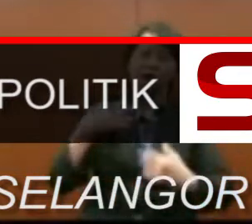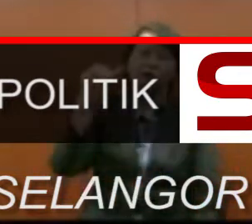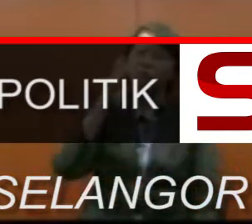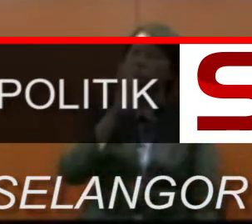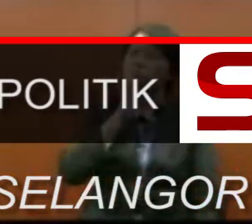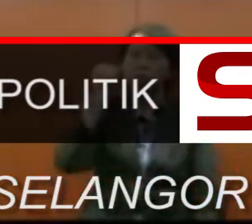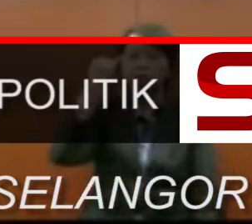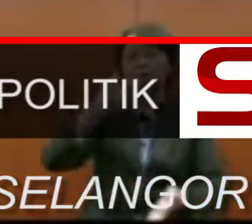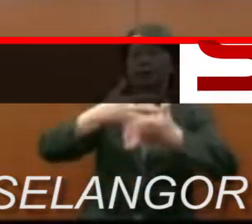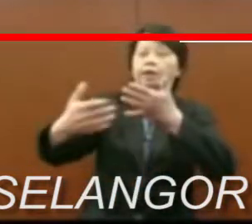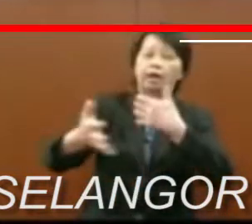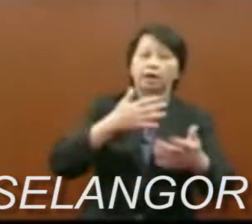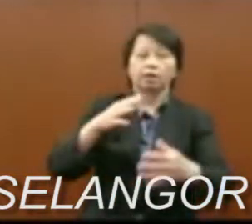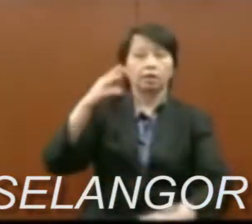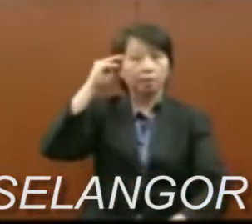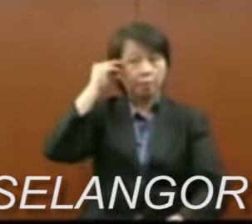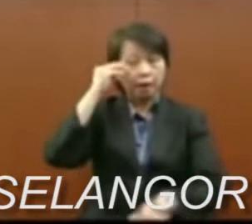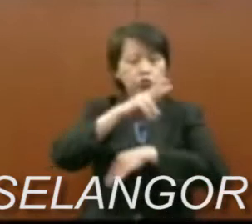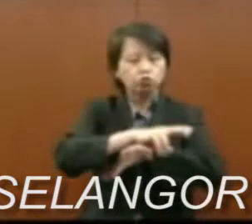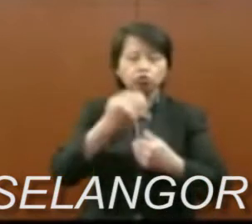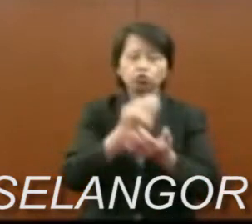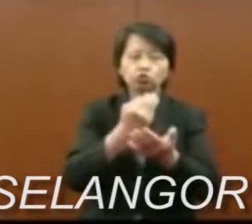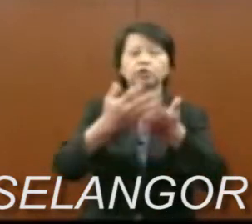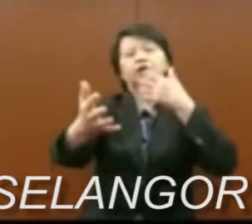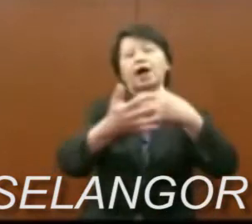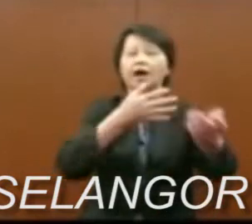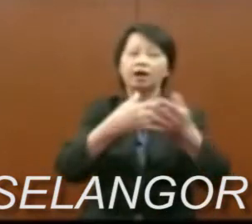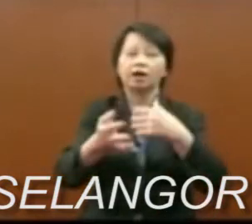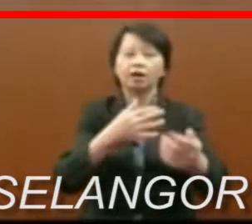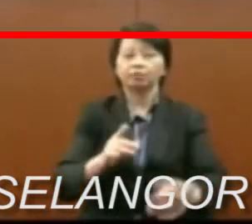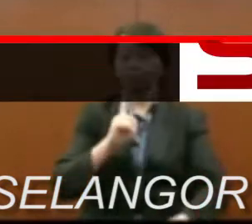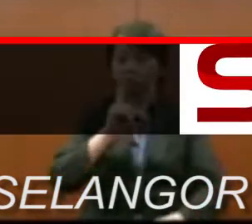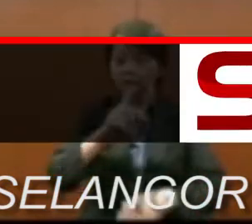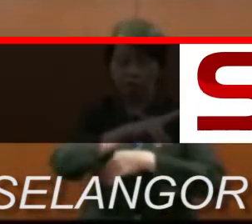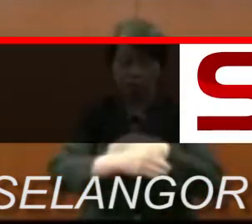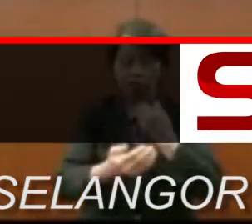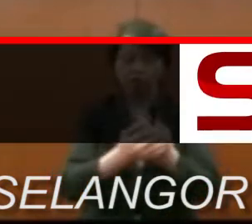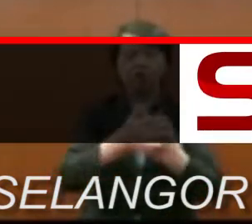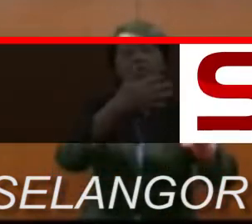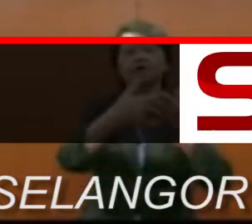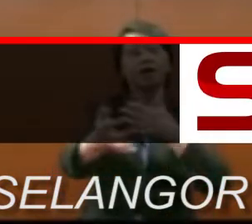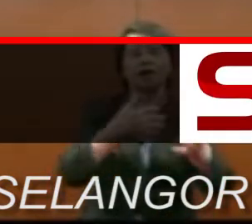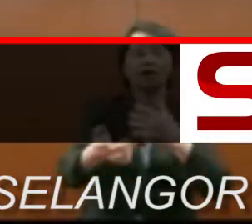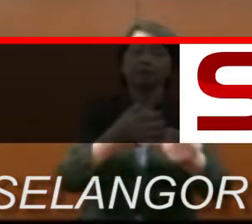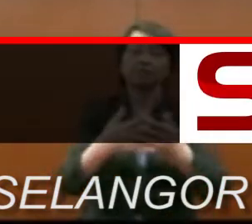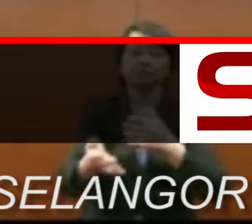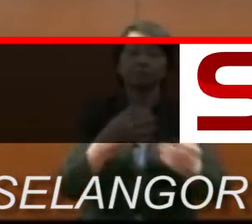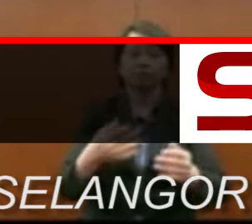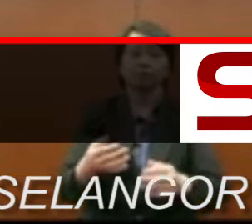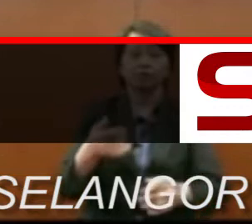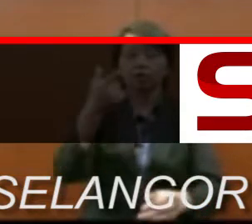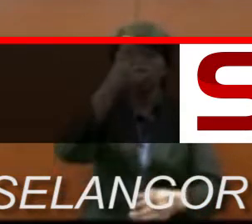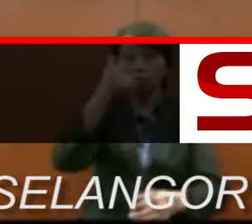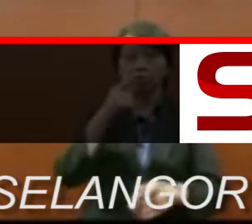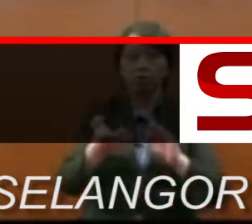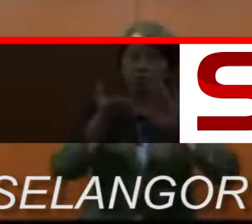menyatakan, tak apa kalau Melayu curi duit ni tak apa. Islam curi duit ni tak apa, tapi jangan Cina. Sebab bila